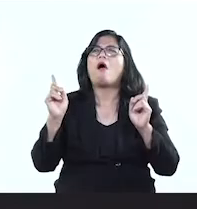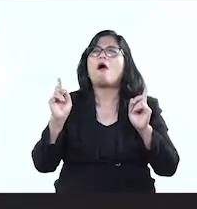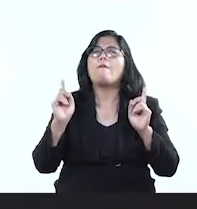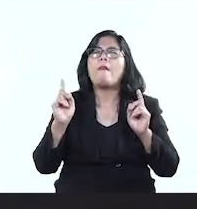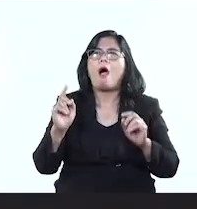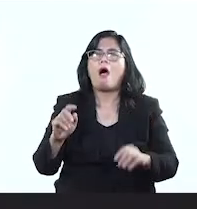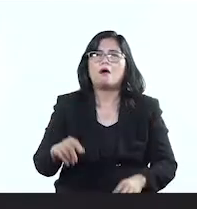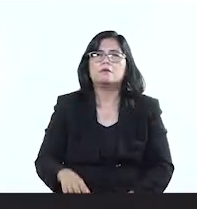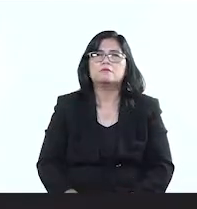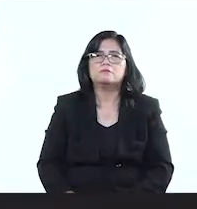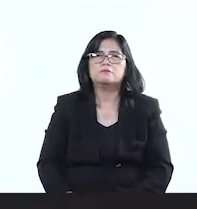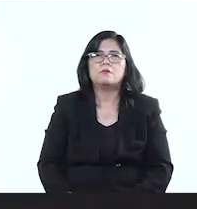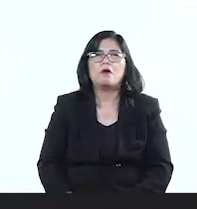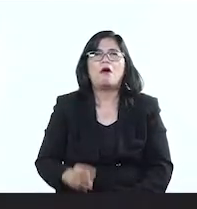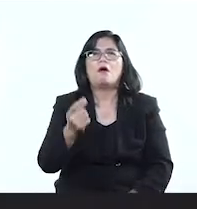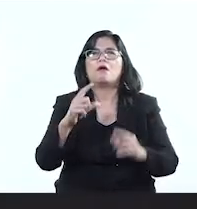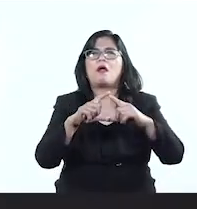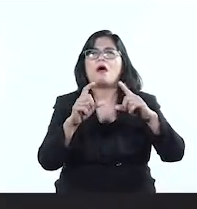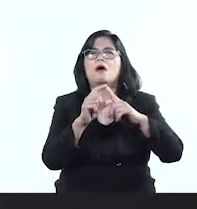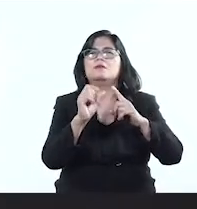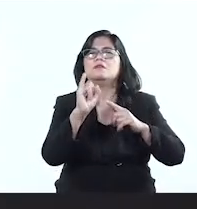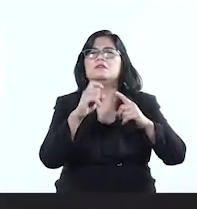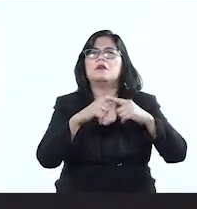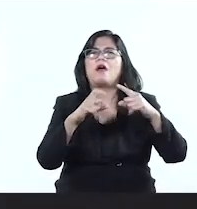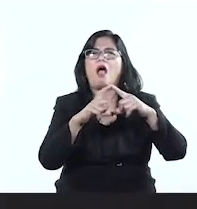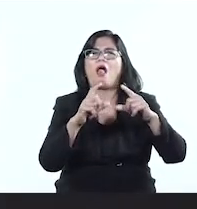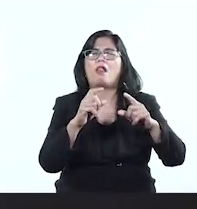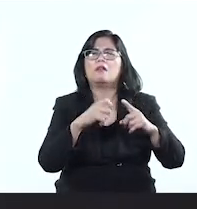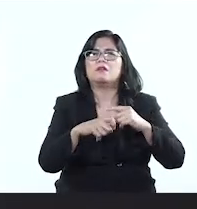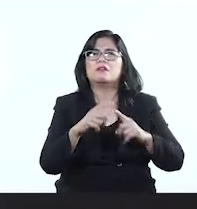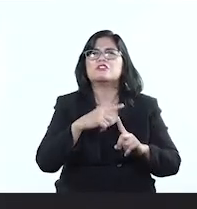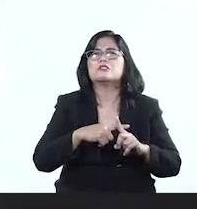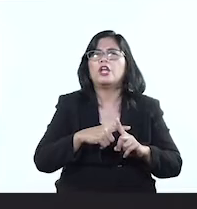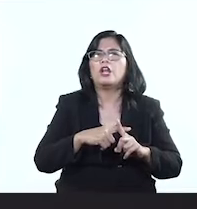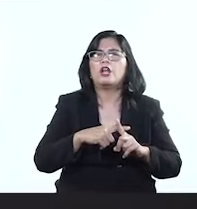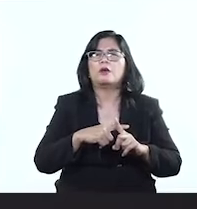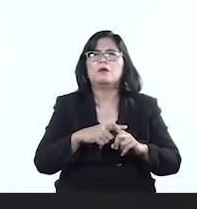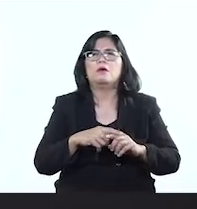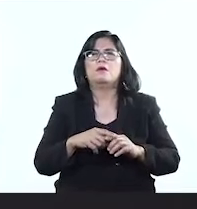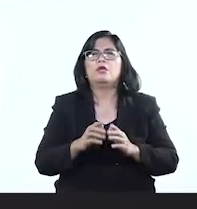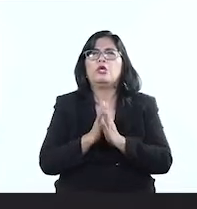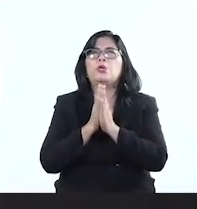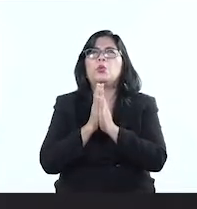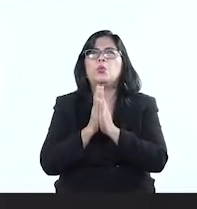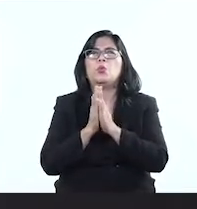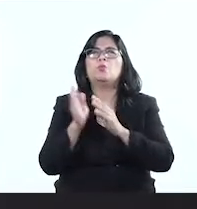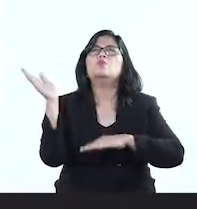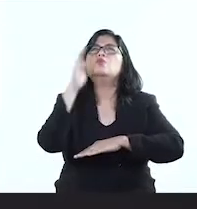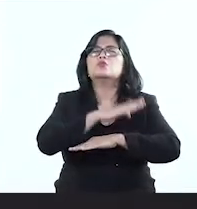ada aliran aliran radikal Kristen ada arah di karena dikau Hindu radikal-radikal muslim